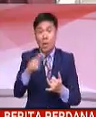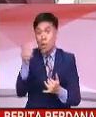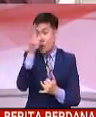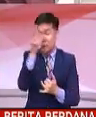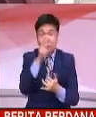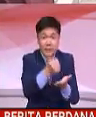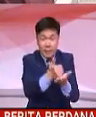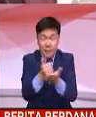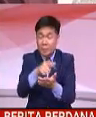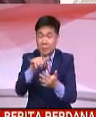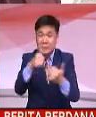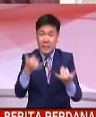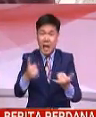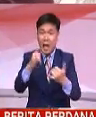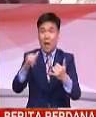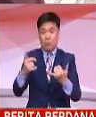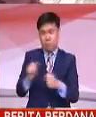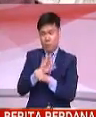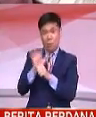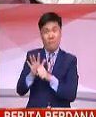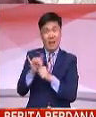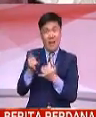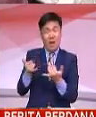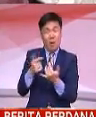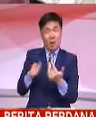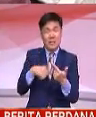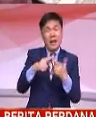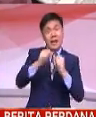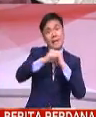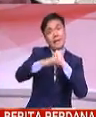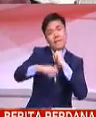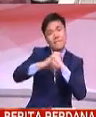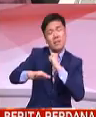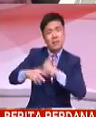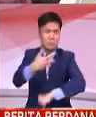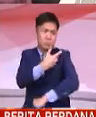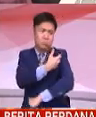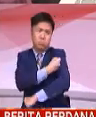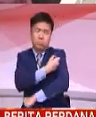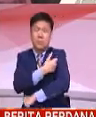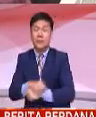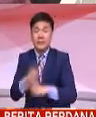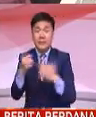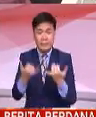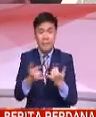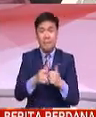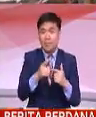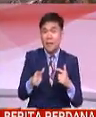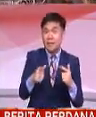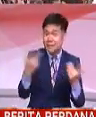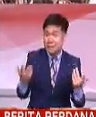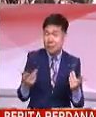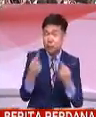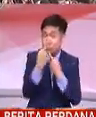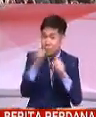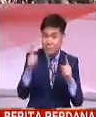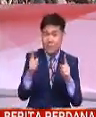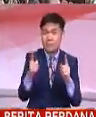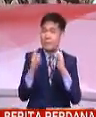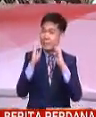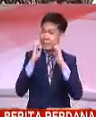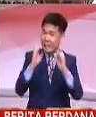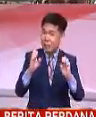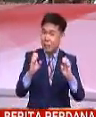membantu rakyat mengharungi pandemik COVID-19 serta kempen vaksinasi selain penerangan mengenai proklamasi darurat.